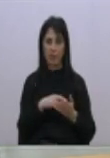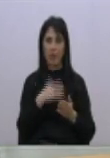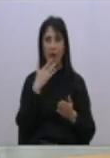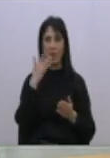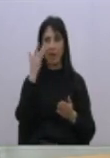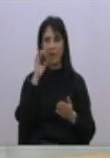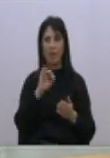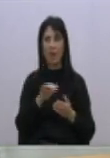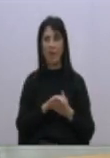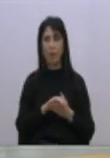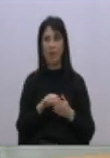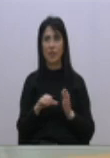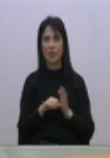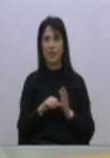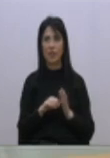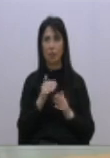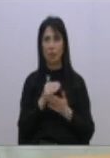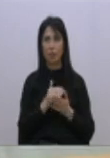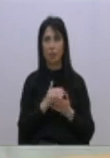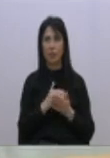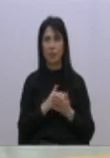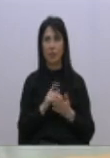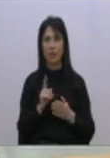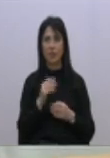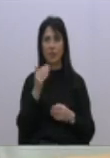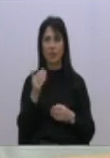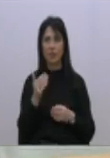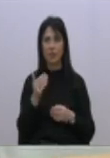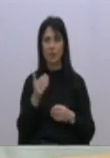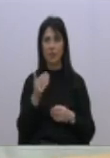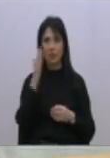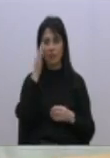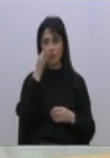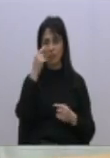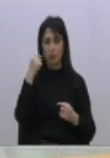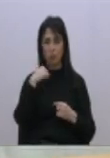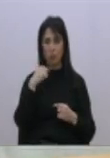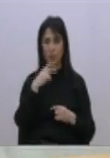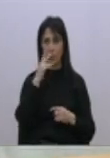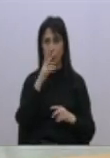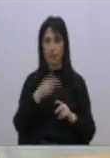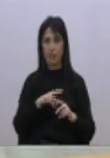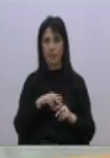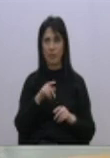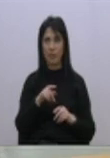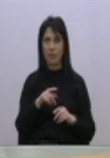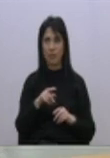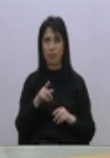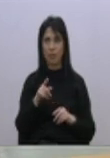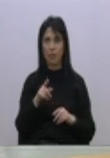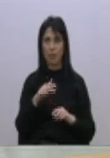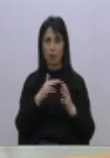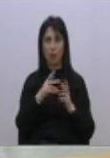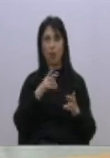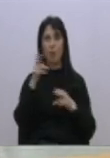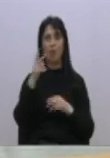ამერიკული და ევროკავშირის დახმარების იმ პროგრამებს, რითიც თქვენ თავს იწონებთ პარლამენტში, მიუხედავად იმისა, რომ გახვიდეთ